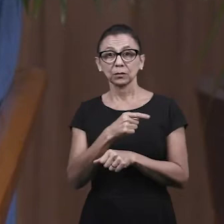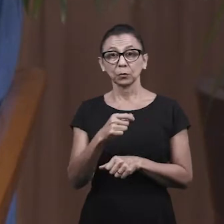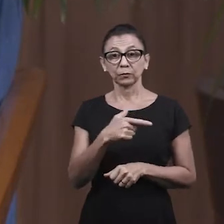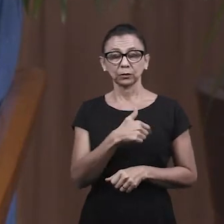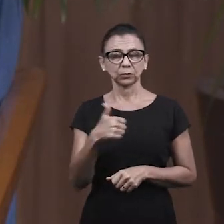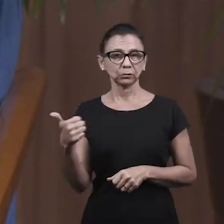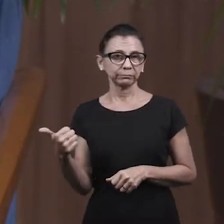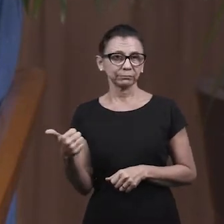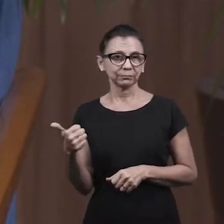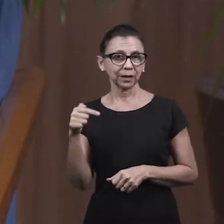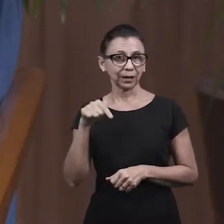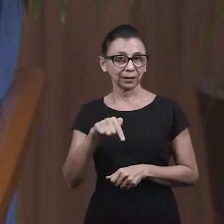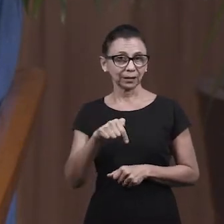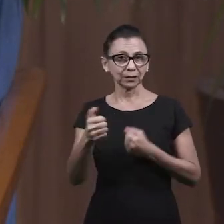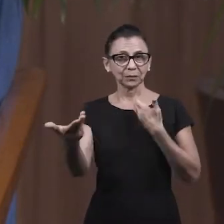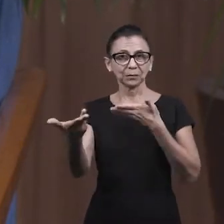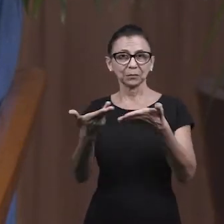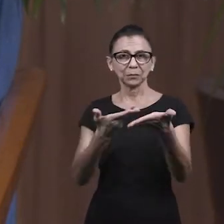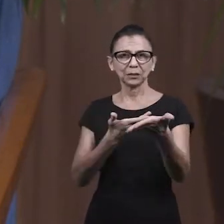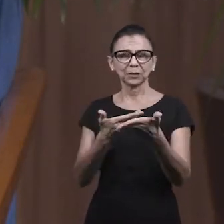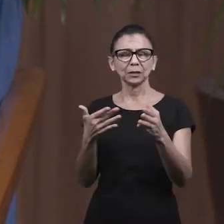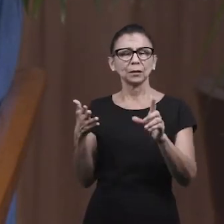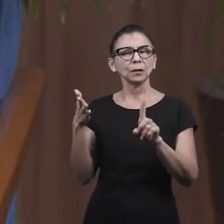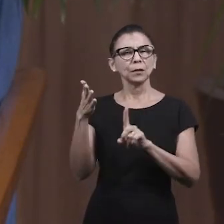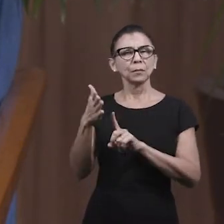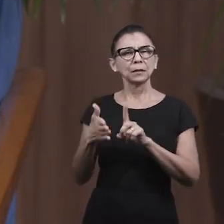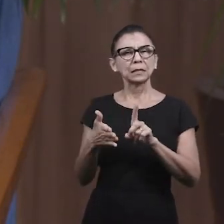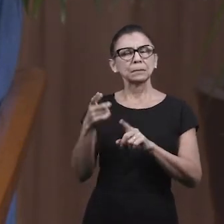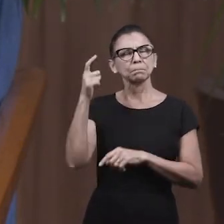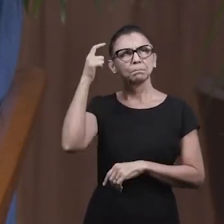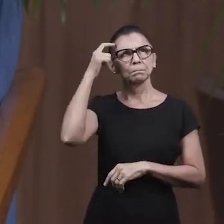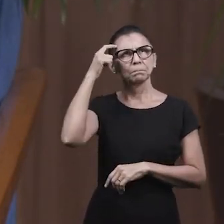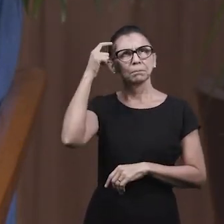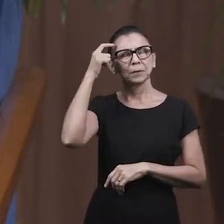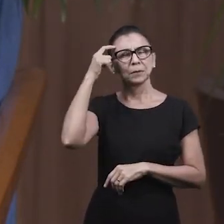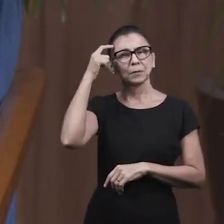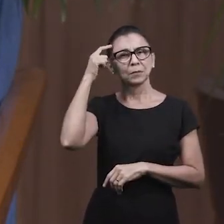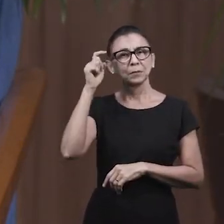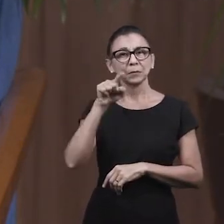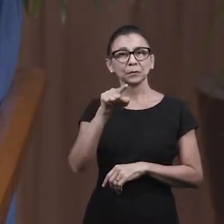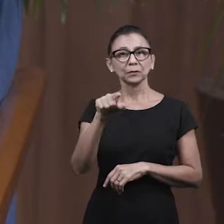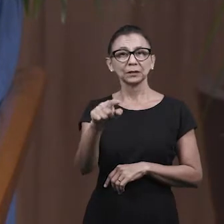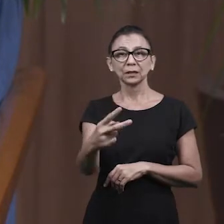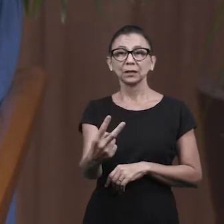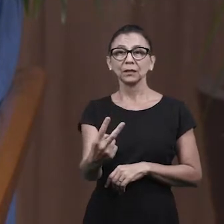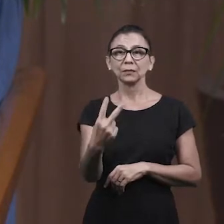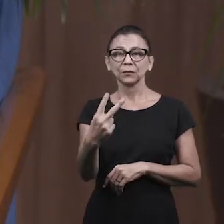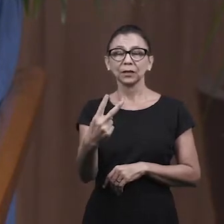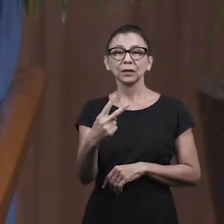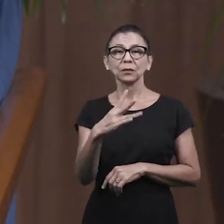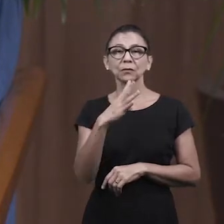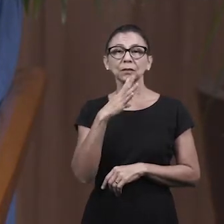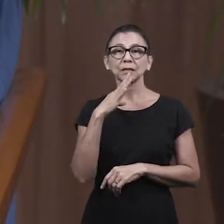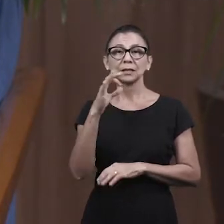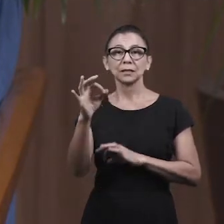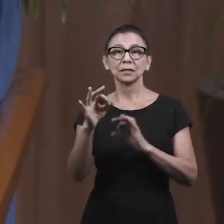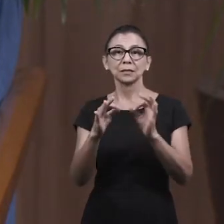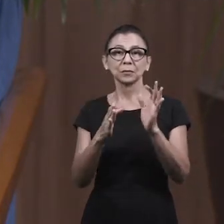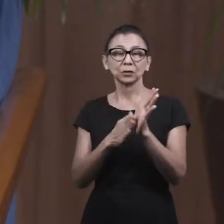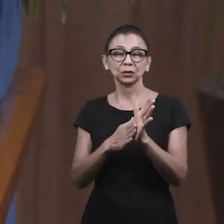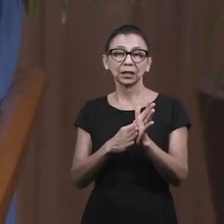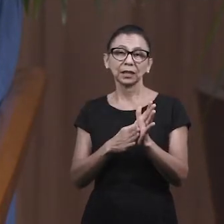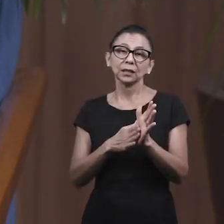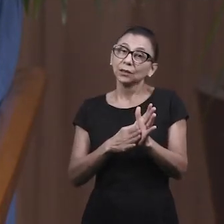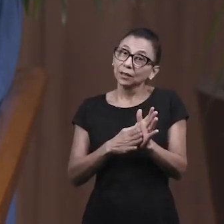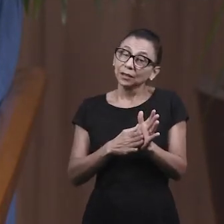année, ici dans la programmation, nous avons partagé avec vous des messages et des réflexions afin que vous puissiez connaître ce projet et